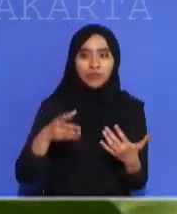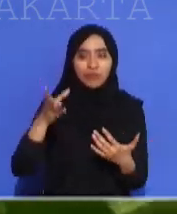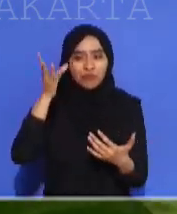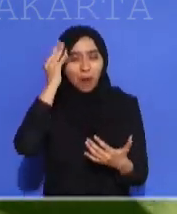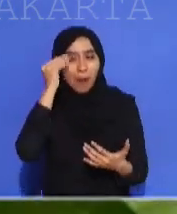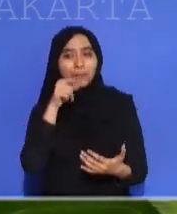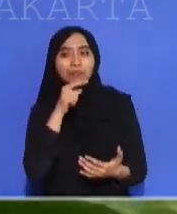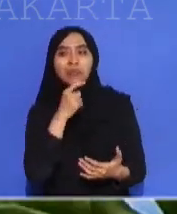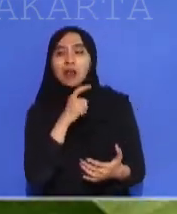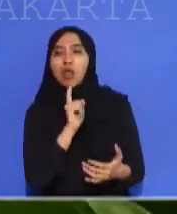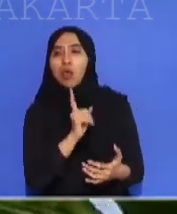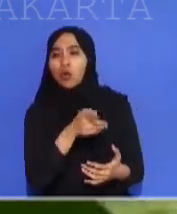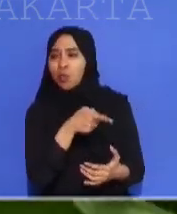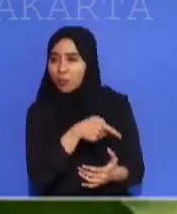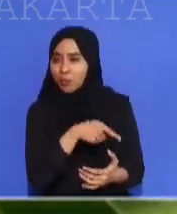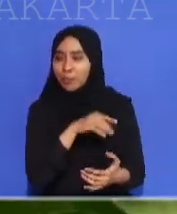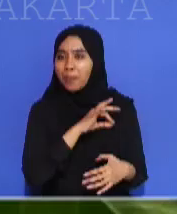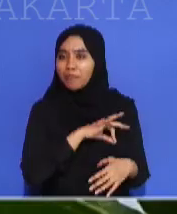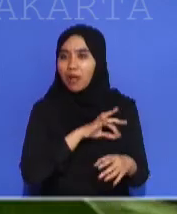uhathah Man